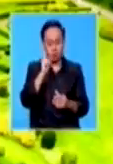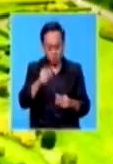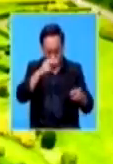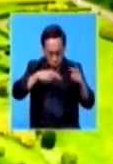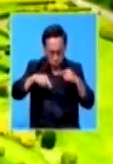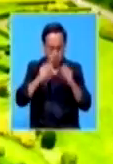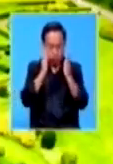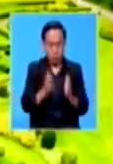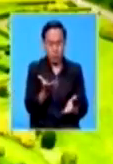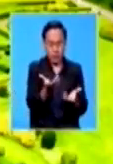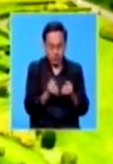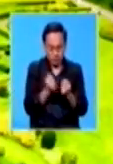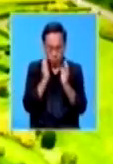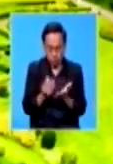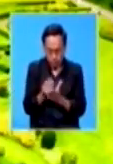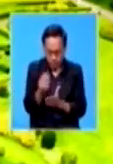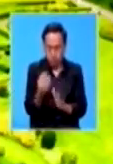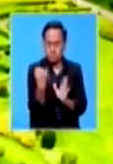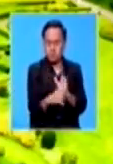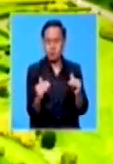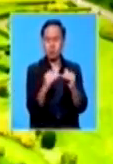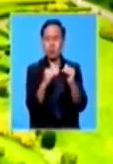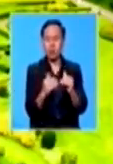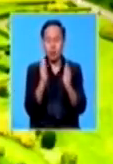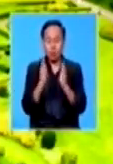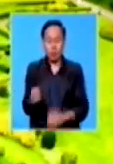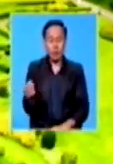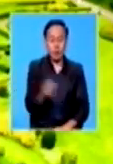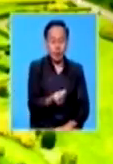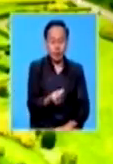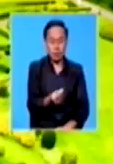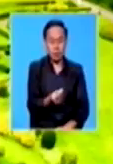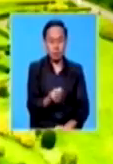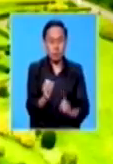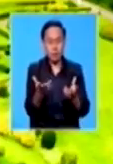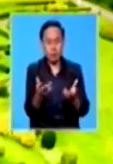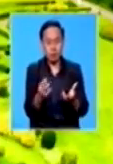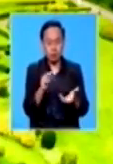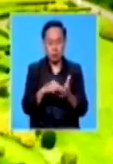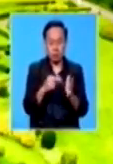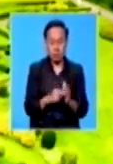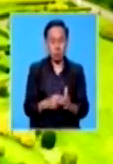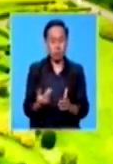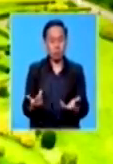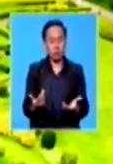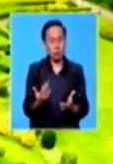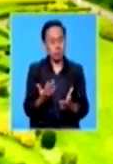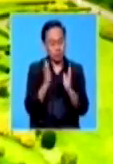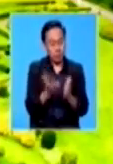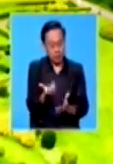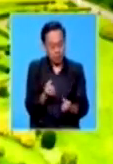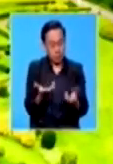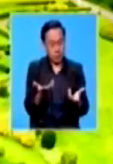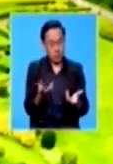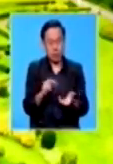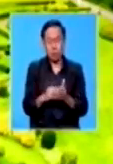งผู้รับและผู้ให้นะถ้าผู้ให้ไม่ทำความผิดก็ไม่ต้องไปให้เขา าเขาเรียกร้องมาก็ฟ้องขึ้